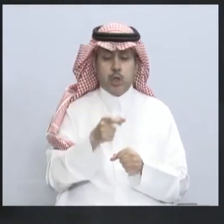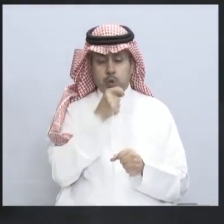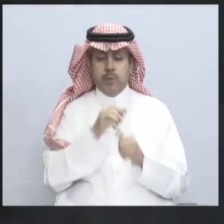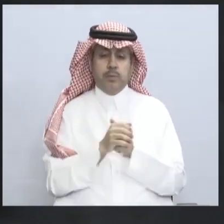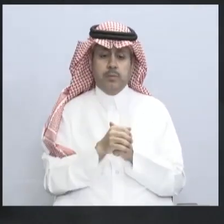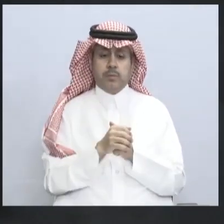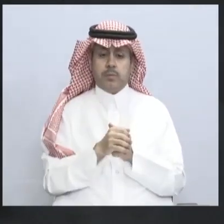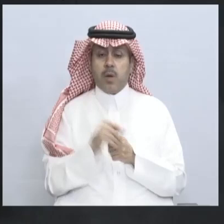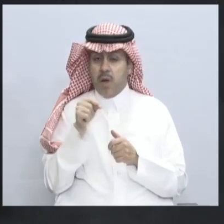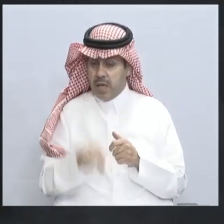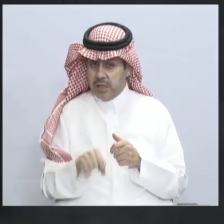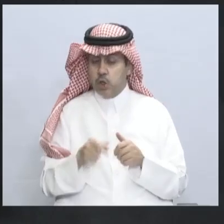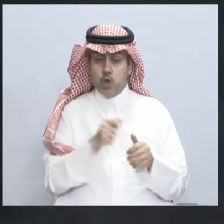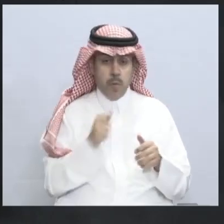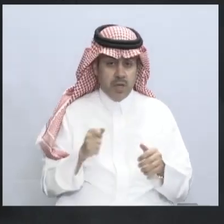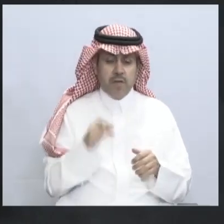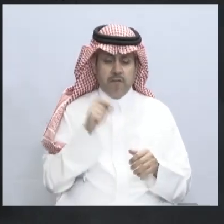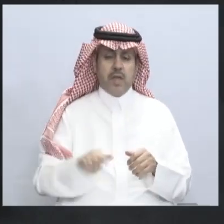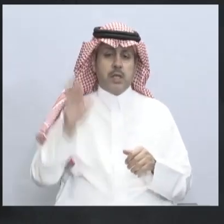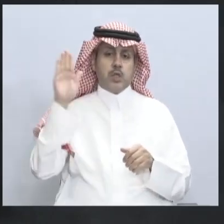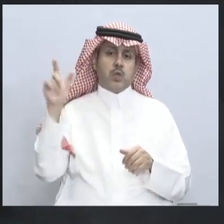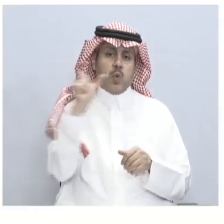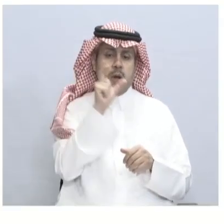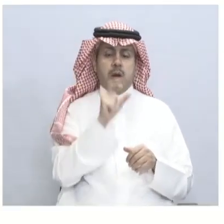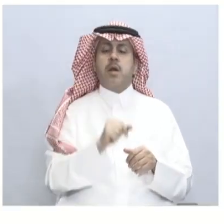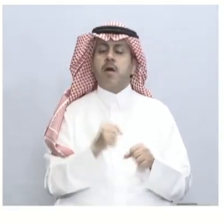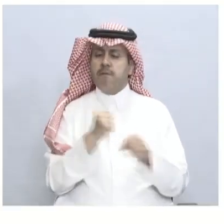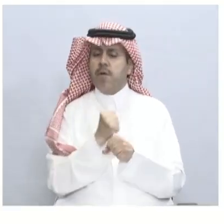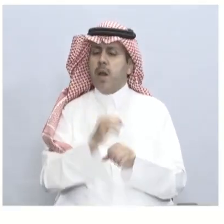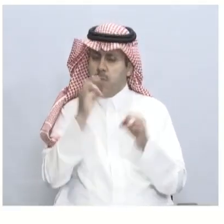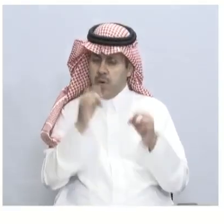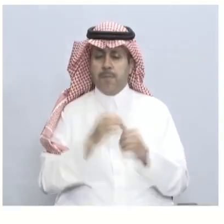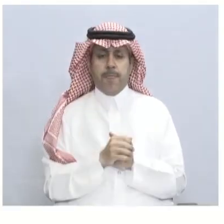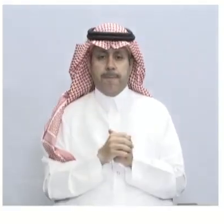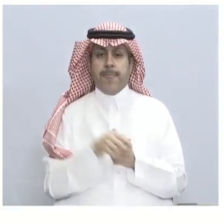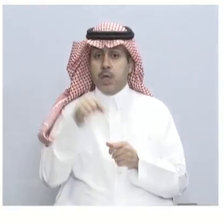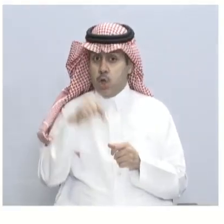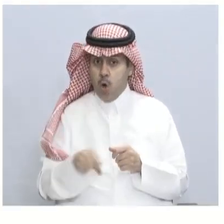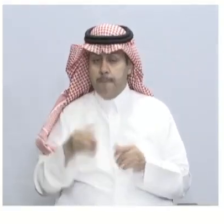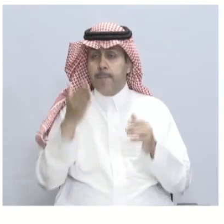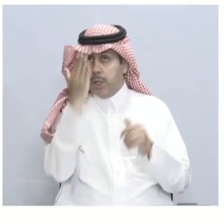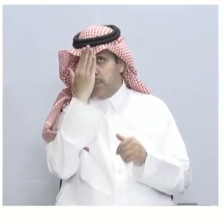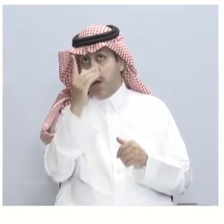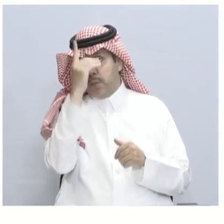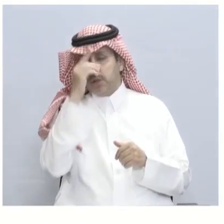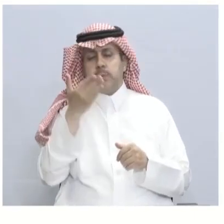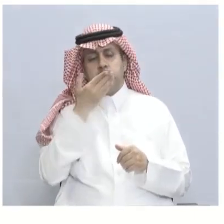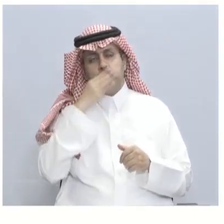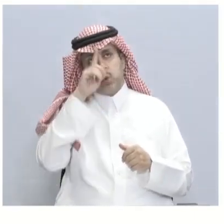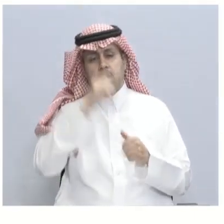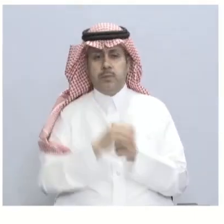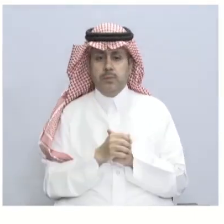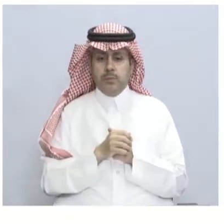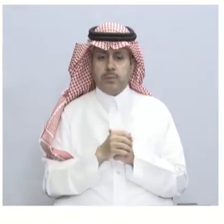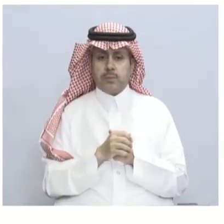العيد فيوم العيد يا ابنائي الطلاب يوم عباده وشكر يوم عباده وشكر